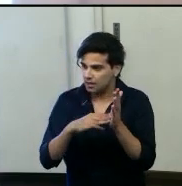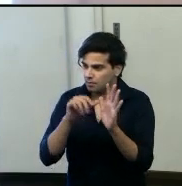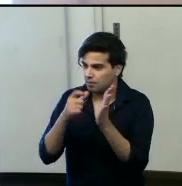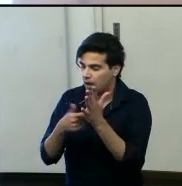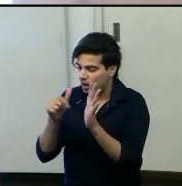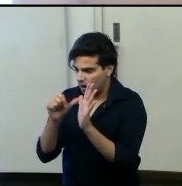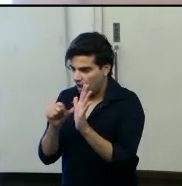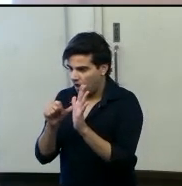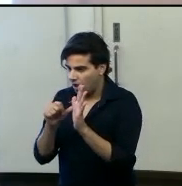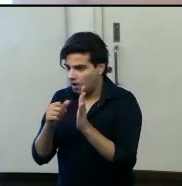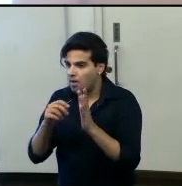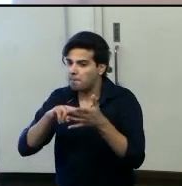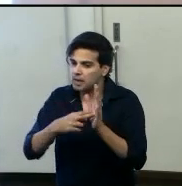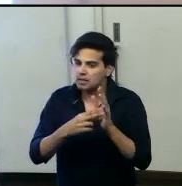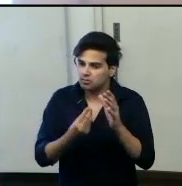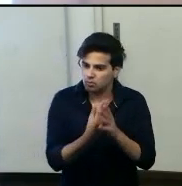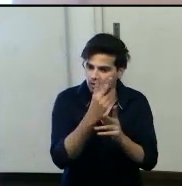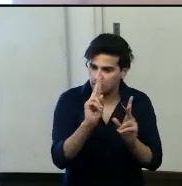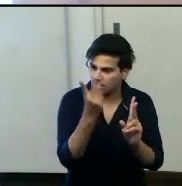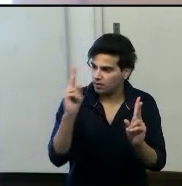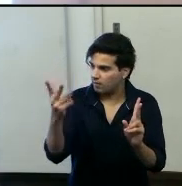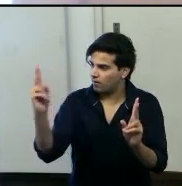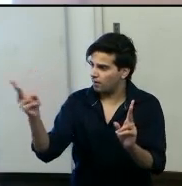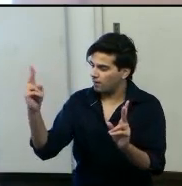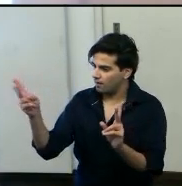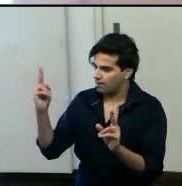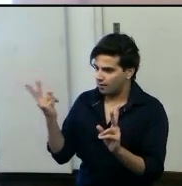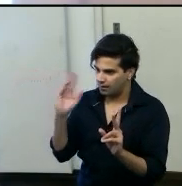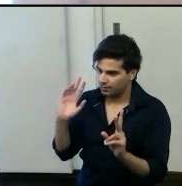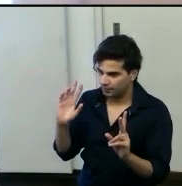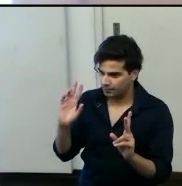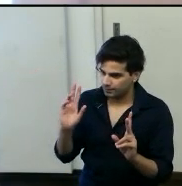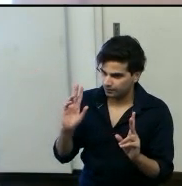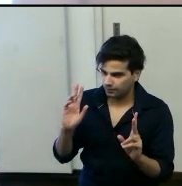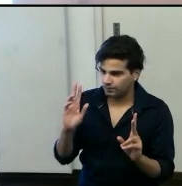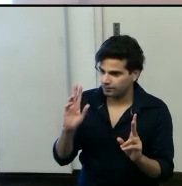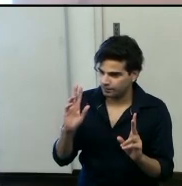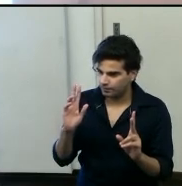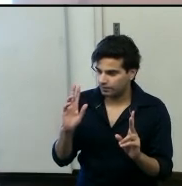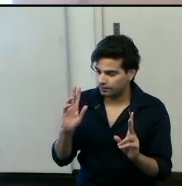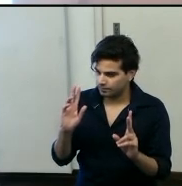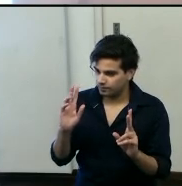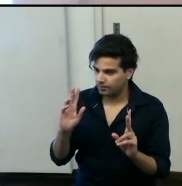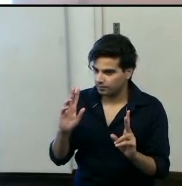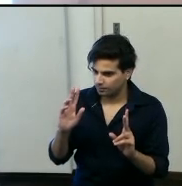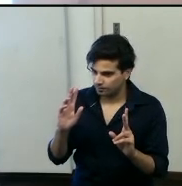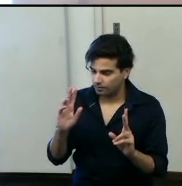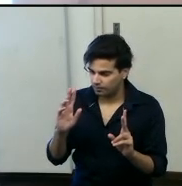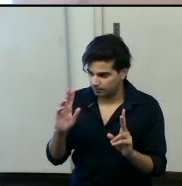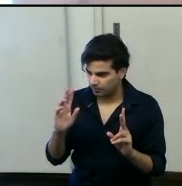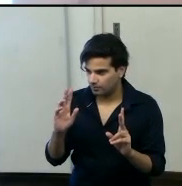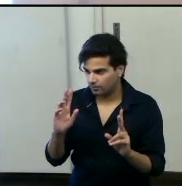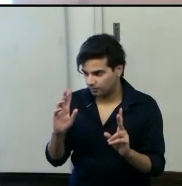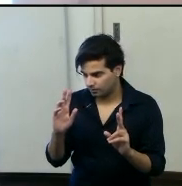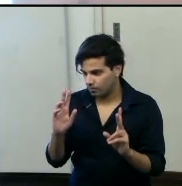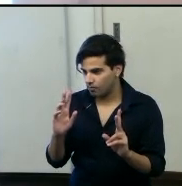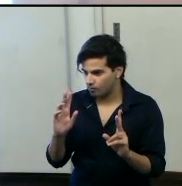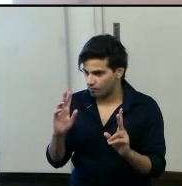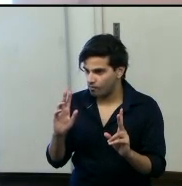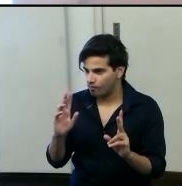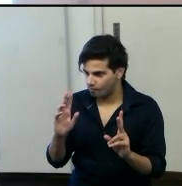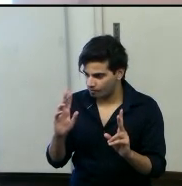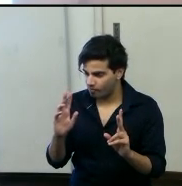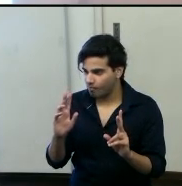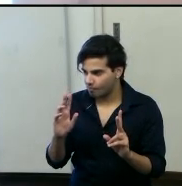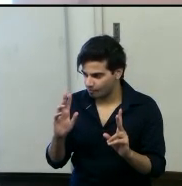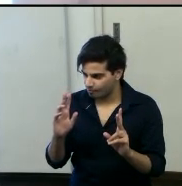mara, different tree. ನಮ್ಮನೆ ಹಿತ್ತಲಲ್ಲಿ ಮಾವಿನ ಮರ ಇರ್ಬೋದು, ನಿಮ್ಮನೆ ಹಿತ್ತಲಲ್ಲಿ ಹುಣಸೆ ಮರ ಇರ್ಬೋದು, ಇನ್ನೇನೋ ಬಿಳಿಲಿರುವಂಥ ಆಲದ